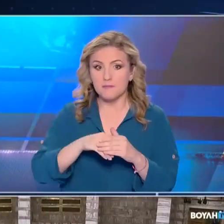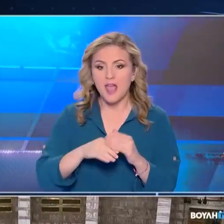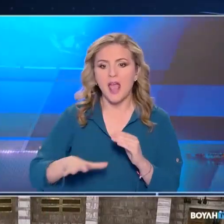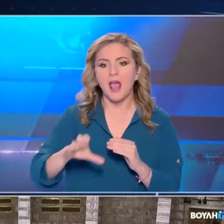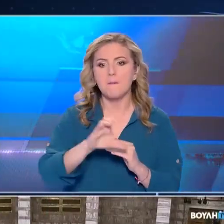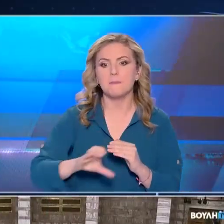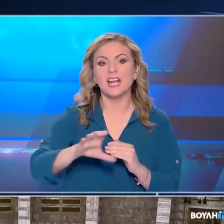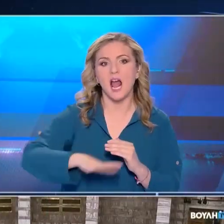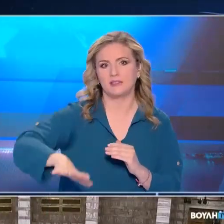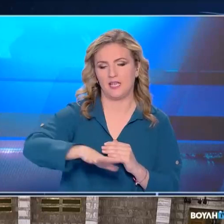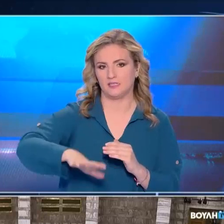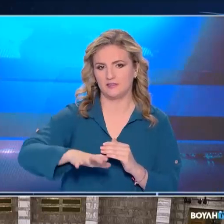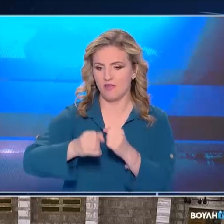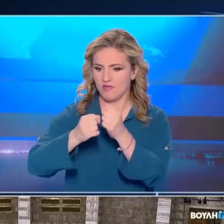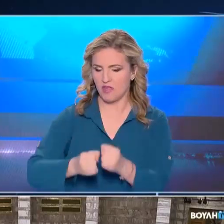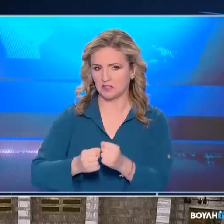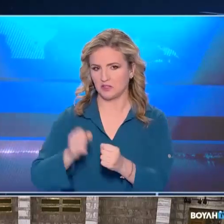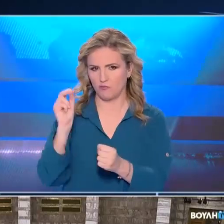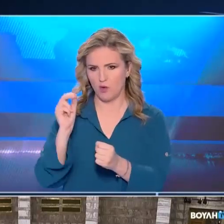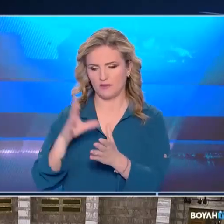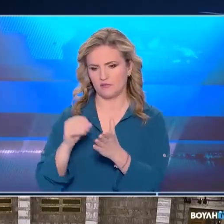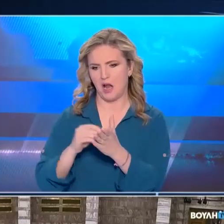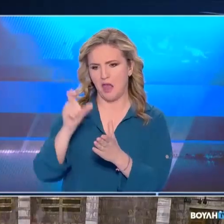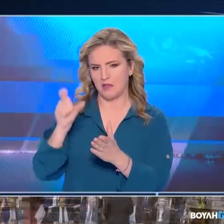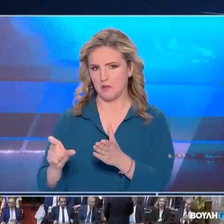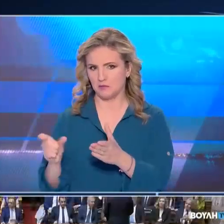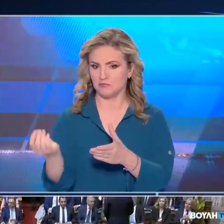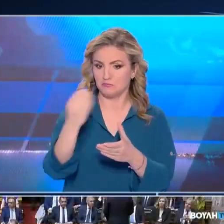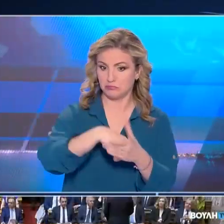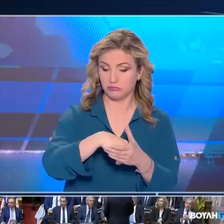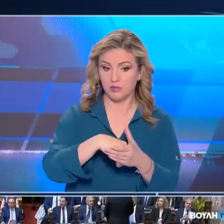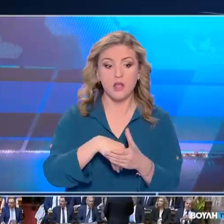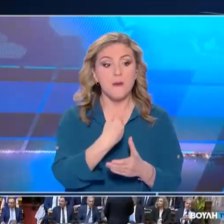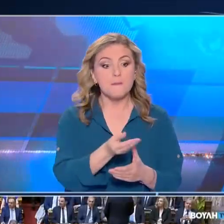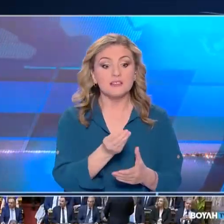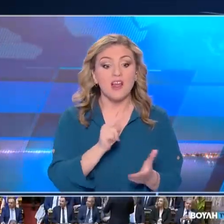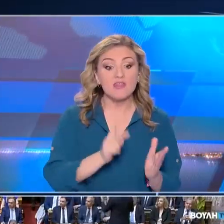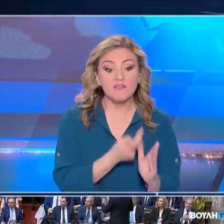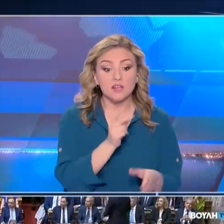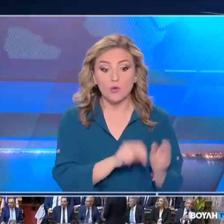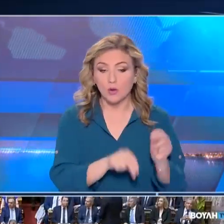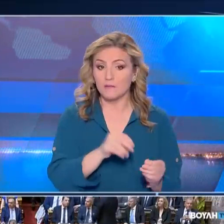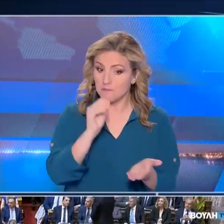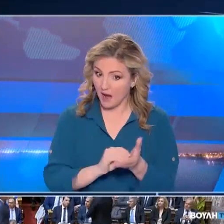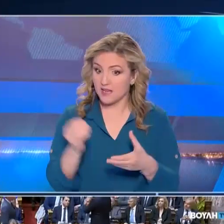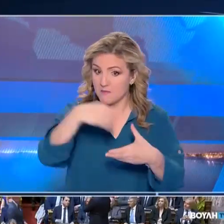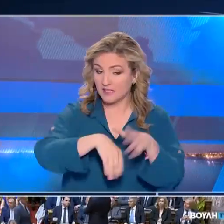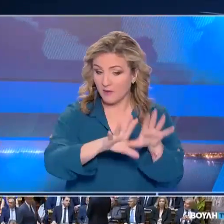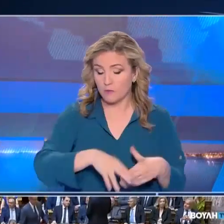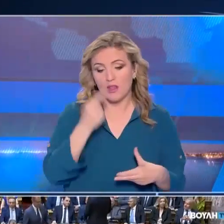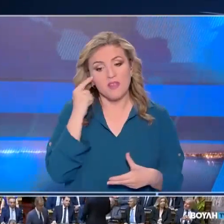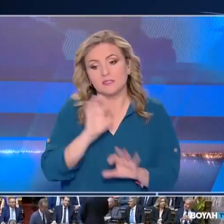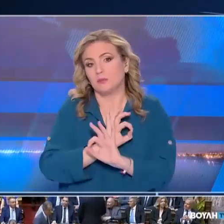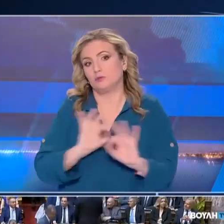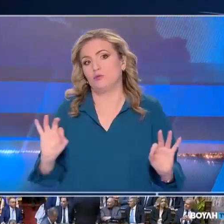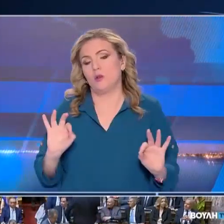κάποια θέση που υπό άλλες συνθήκες να μην μπορούν να ξαναβγούν στην επόμενη Βουλή. Έτσι, εξαρτάται και από το κόμμα.